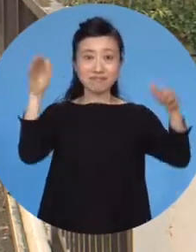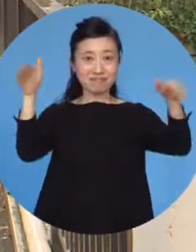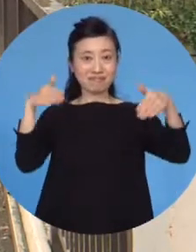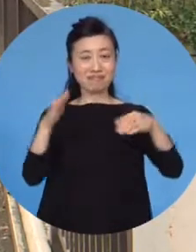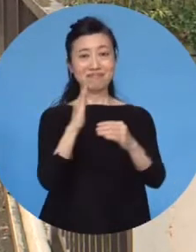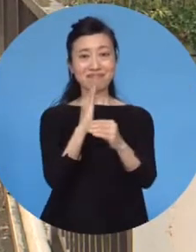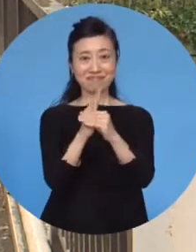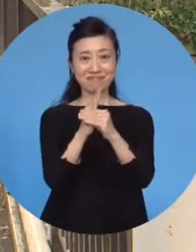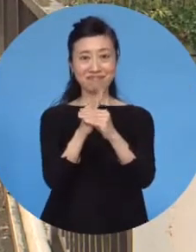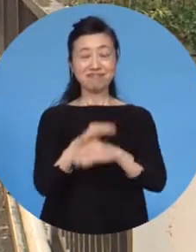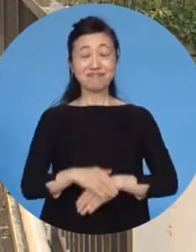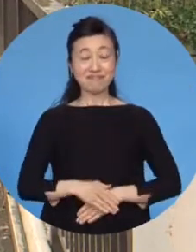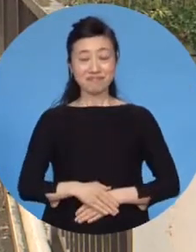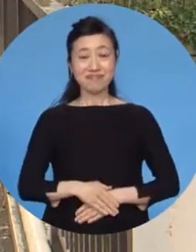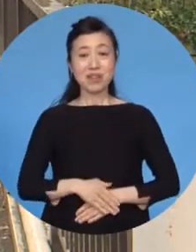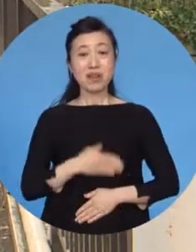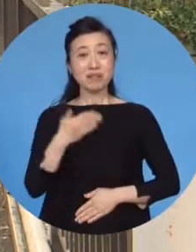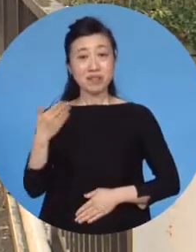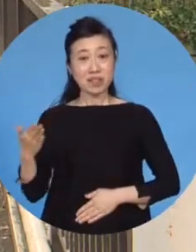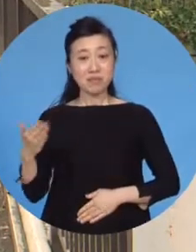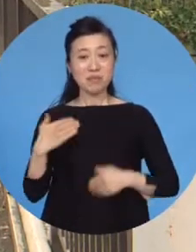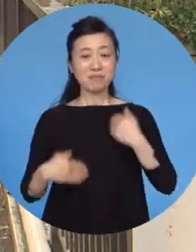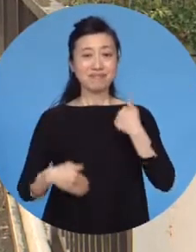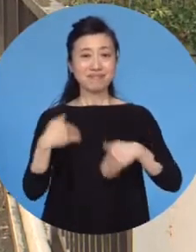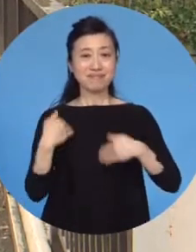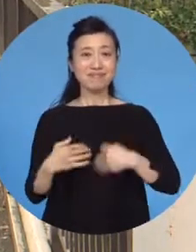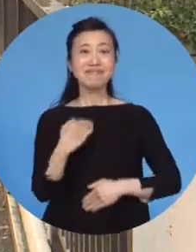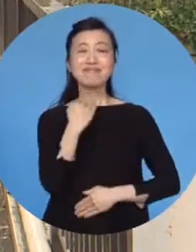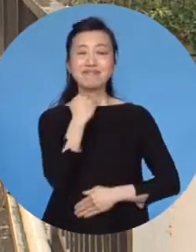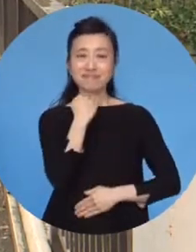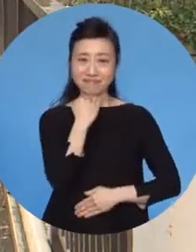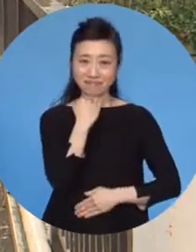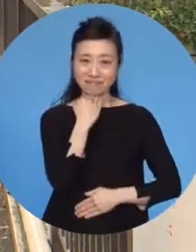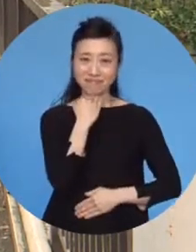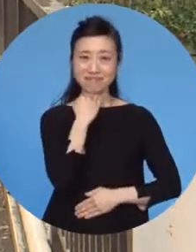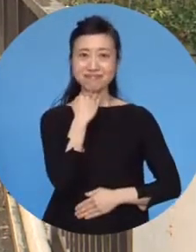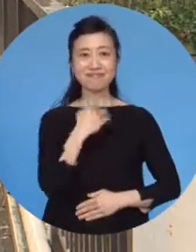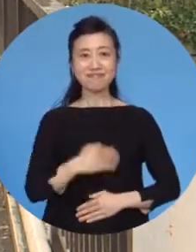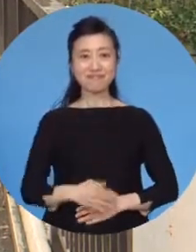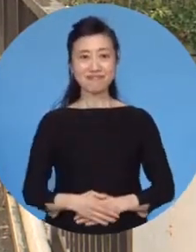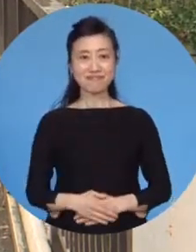しています。それでは次回の杉並なんでも知っておきたいもお楽しみに。